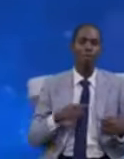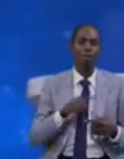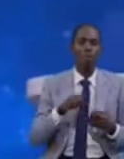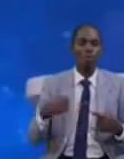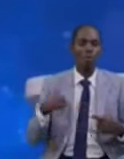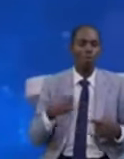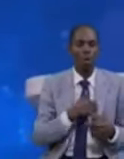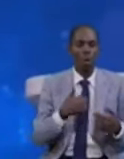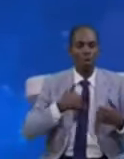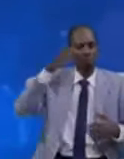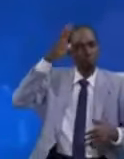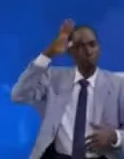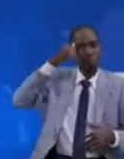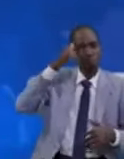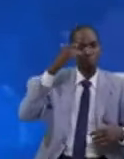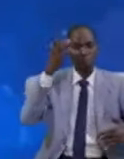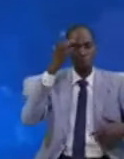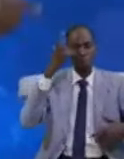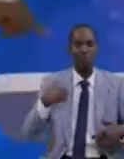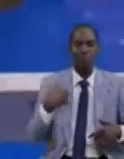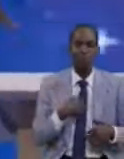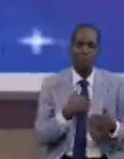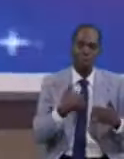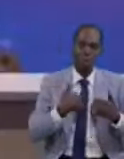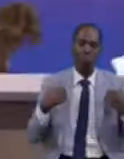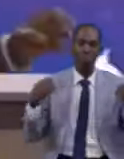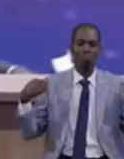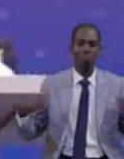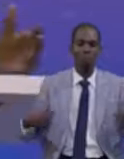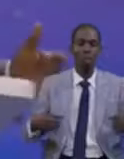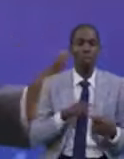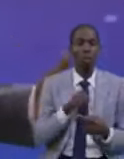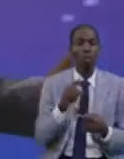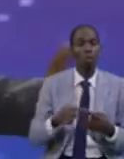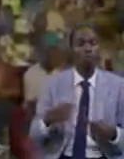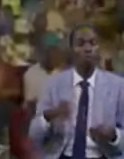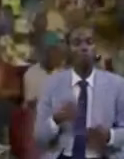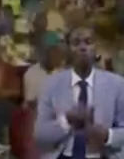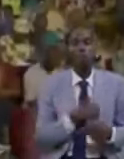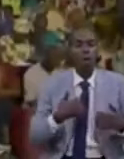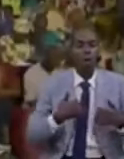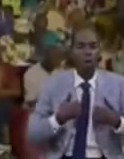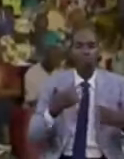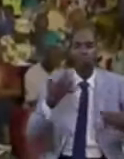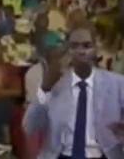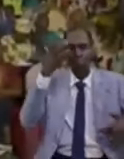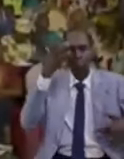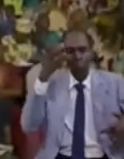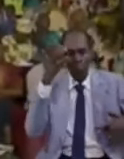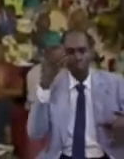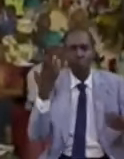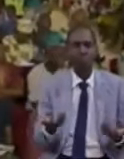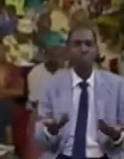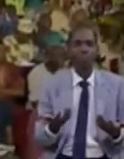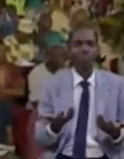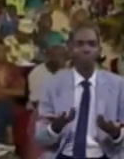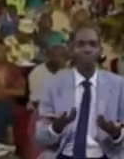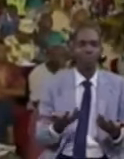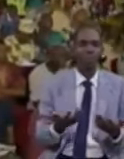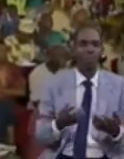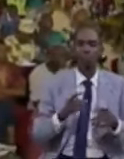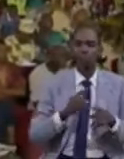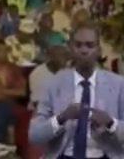nous sommes affligés et quand nous avons une maladie une infirmité une